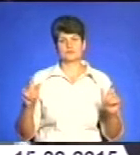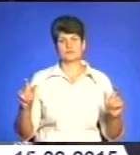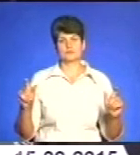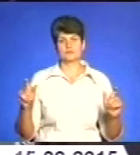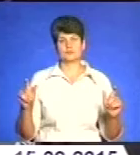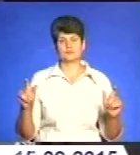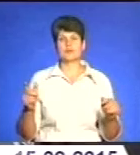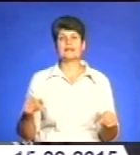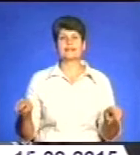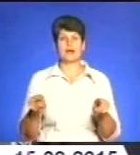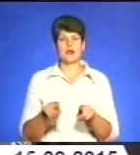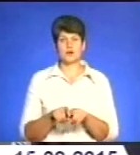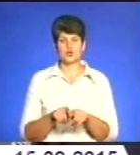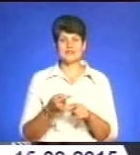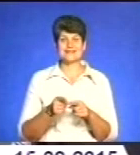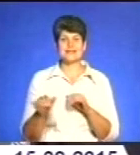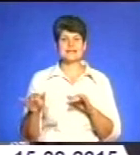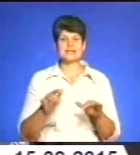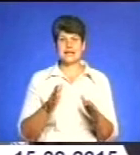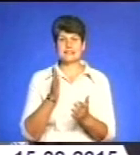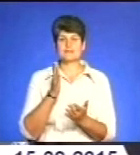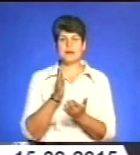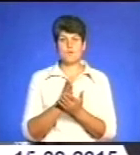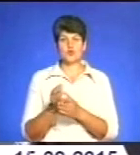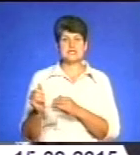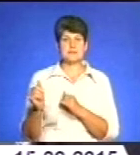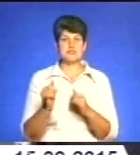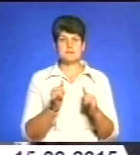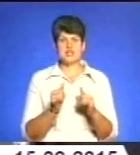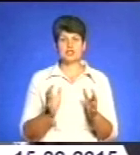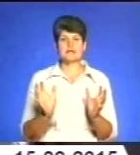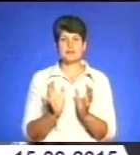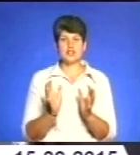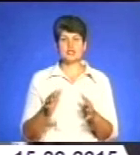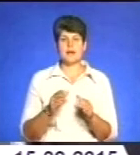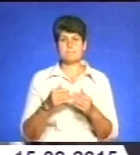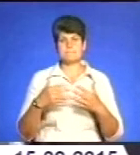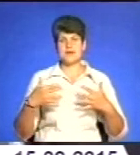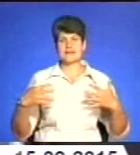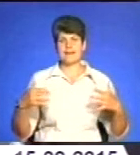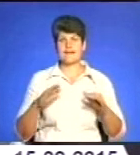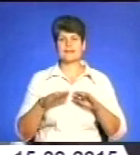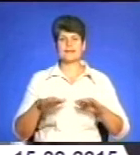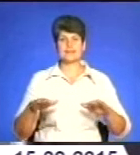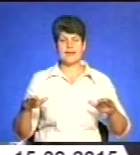навчальних закладах. Також цей захід спрямований на забезпечення і збереження майна як дітей, так і